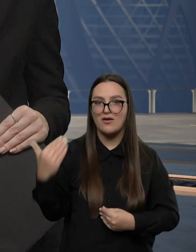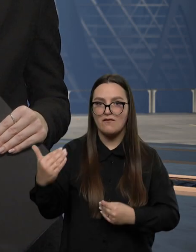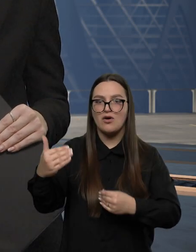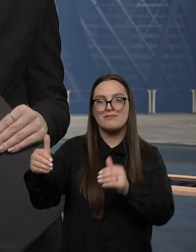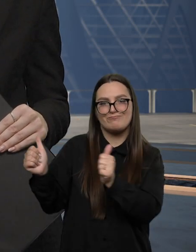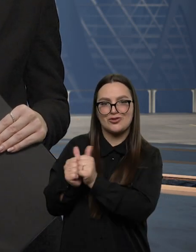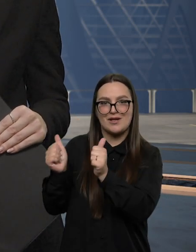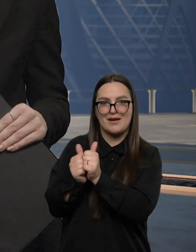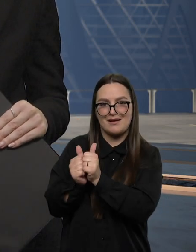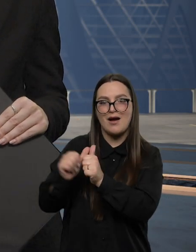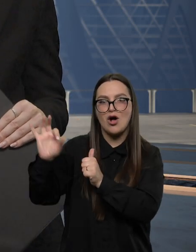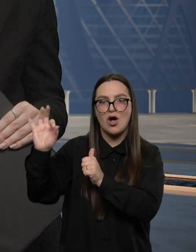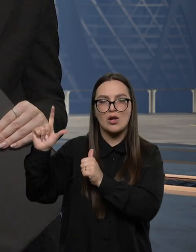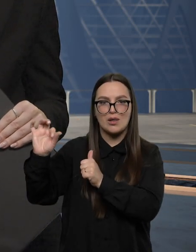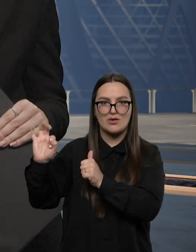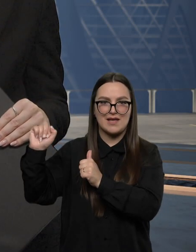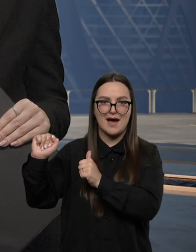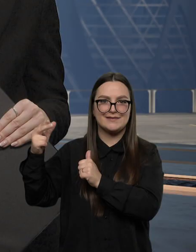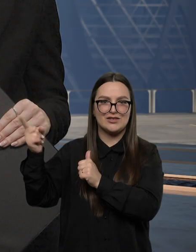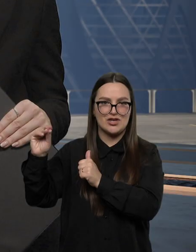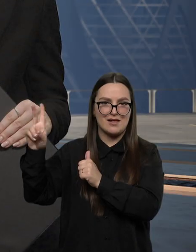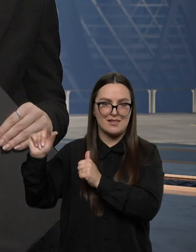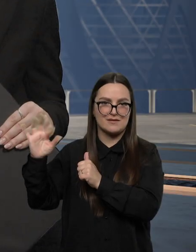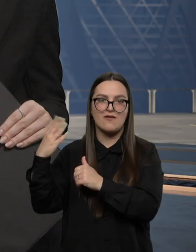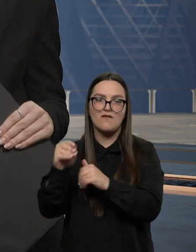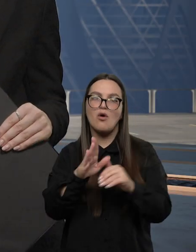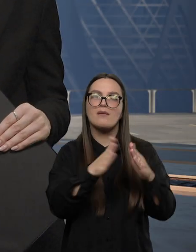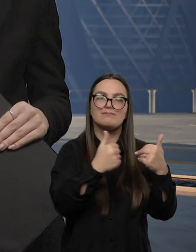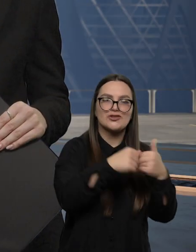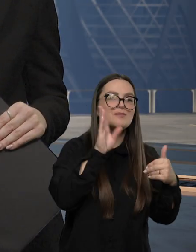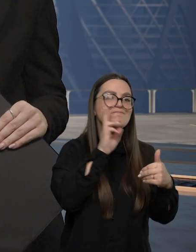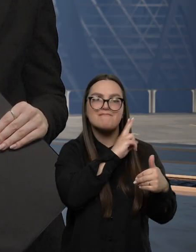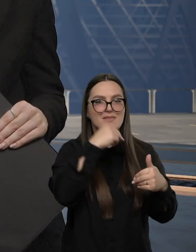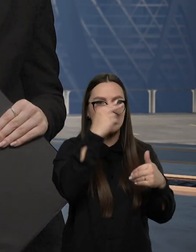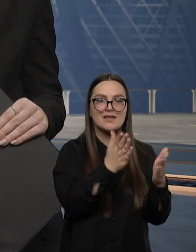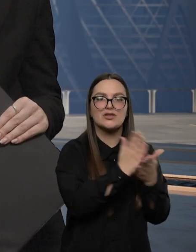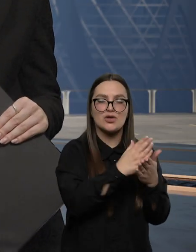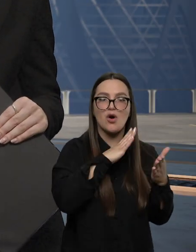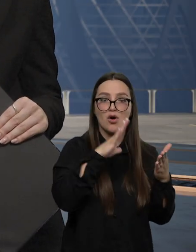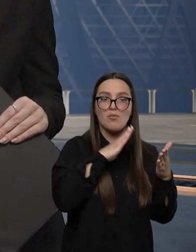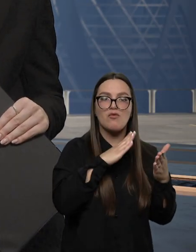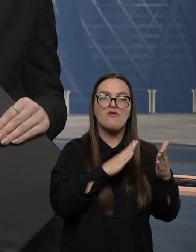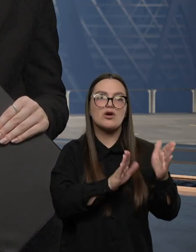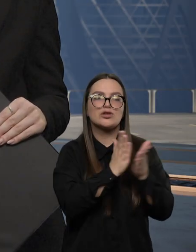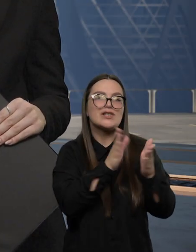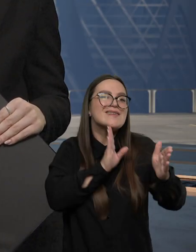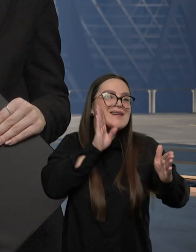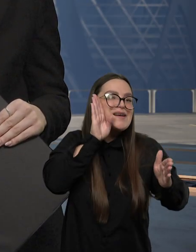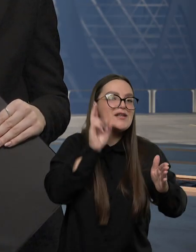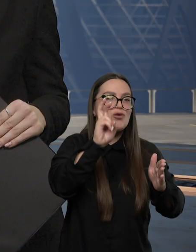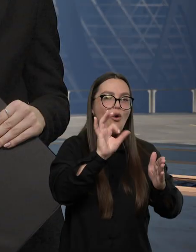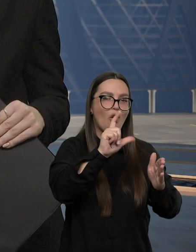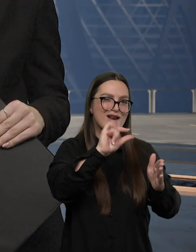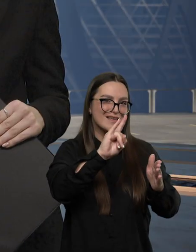miestelyje šalia Los Andželo, Jono Stasio ir Halinos Žmuidzinų šeimoje. Vaikystę praleido Franklin Hillse, rytų Holivudo